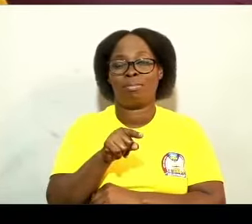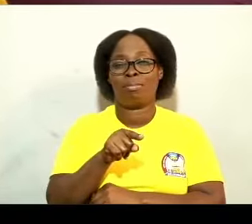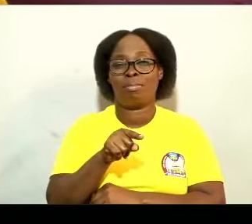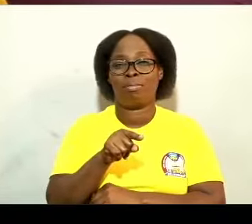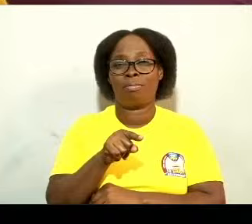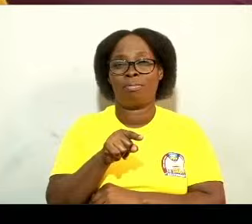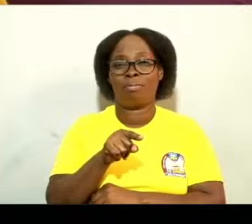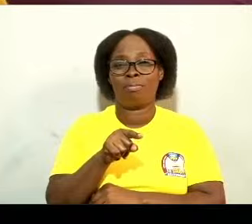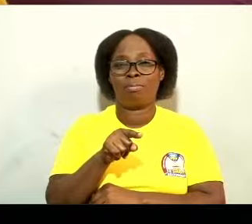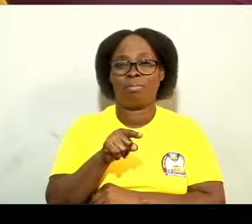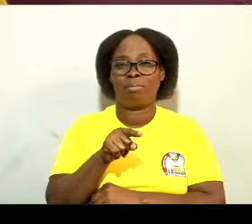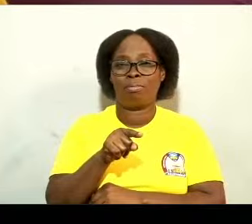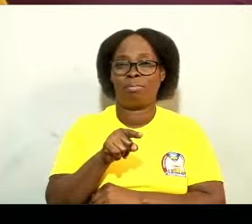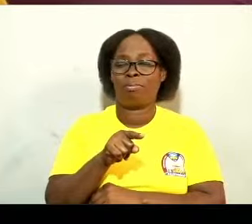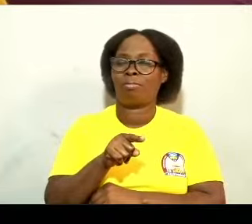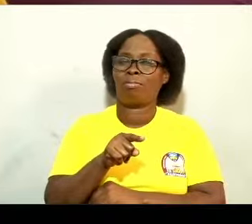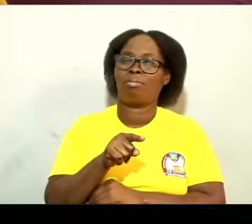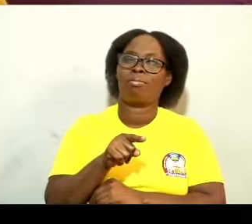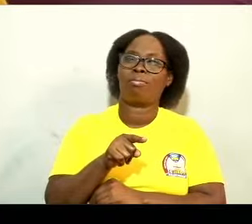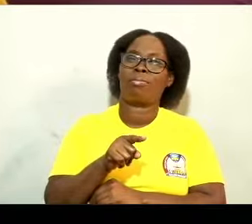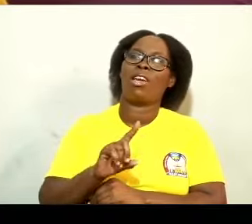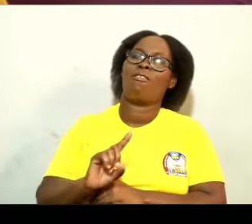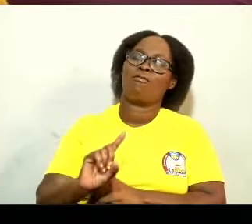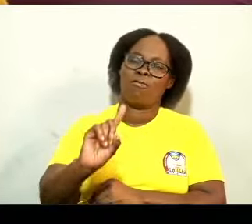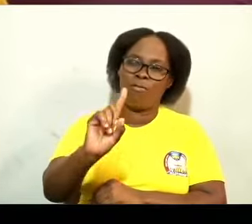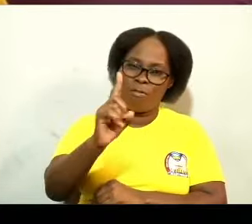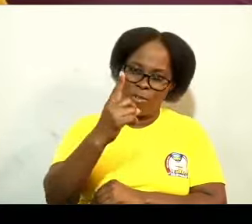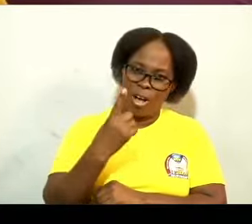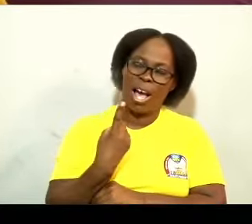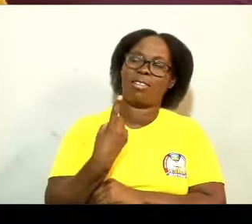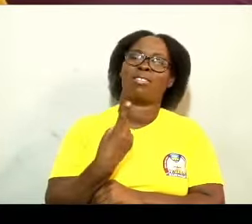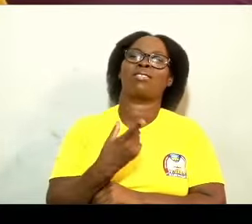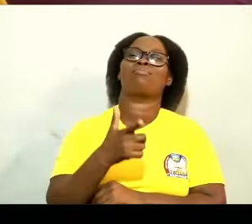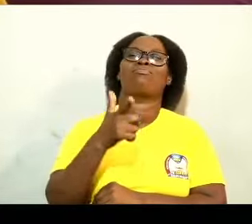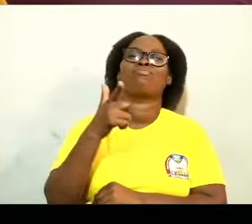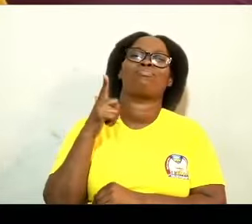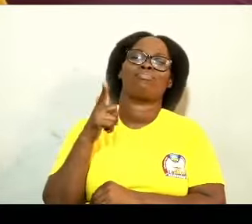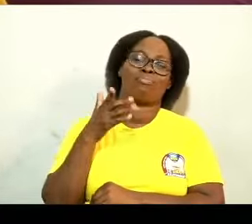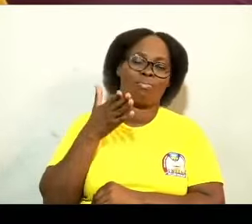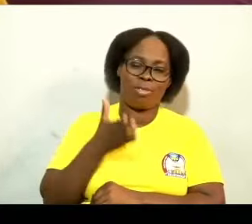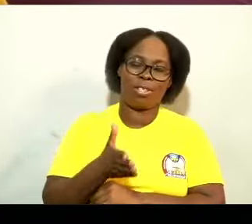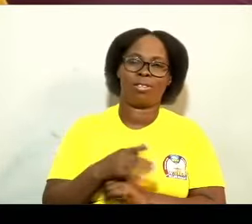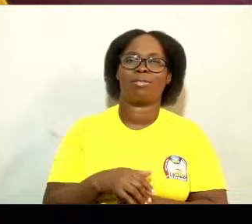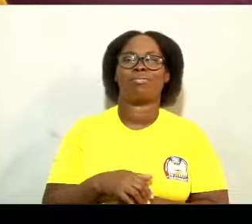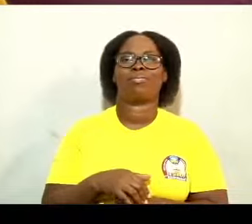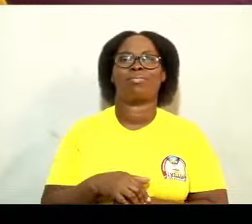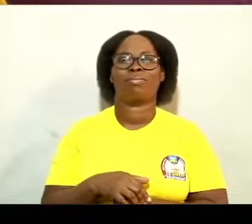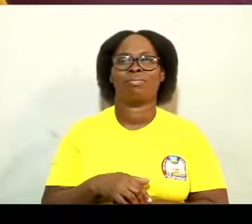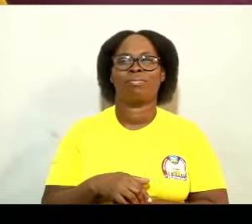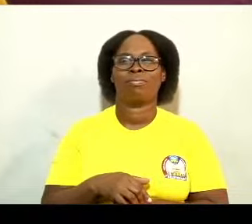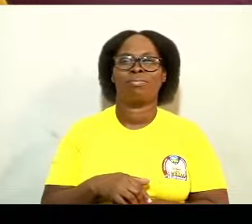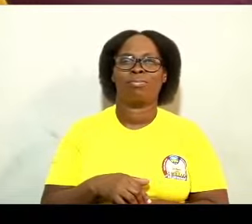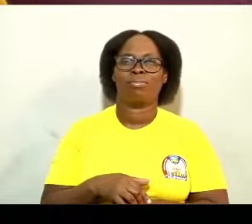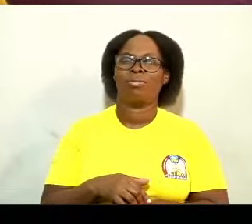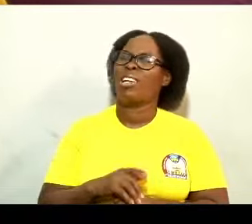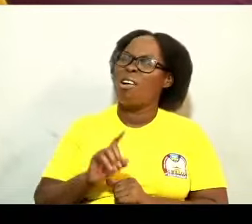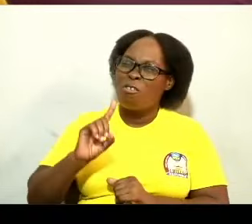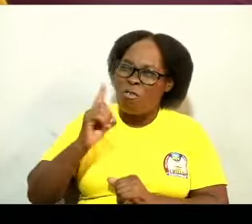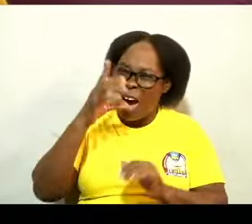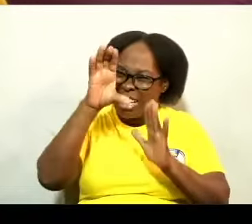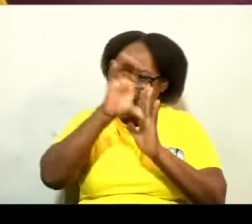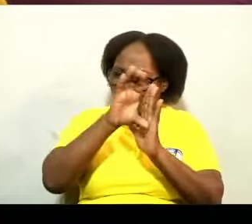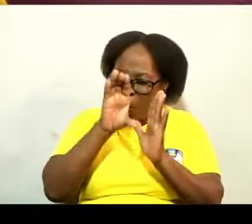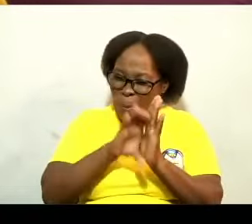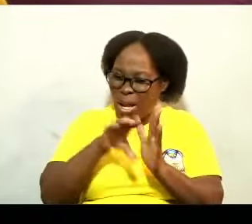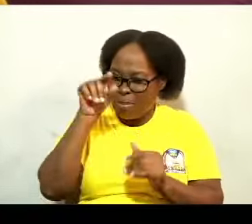ndiyo amri ya ngapi? Ya kwanza yenye hadi. Yani amri hii ndiyo ya